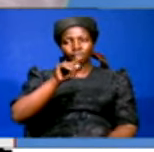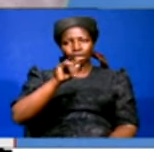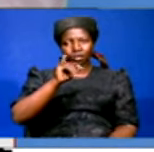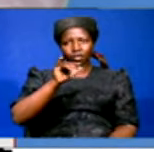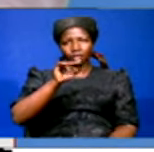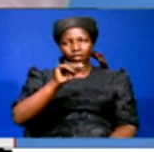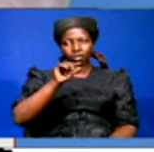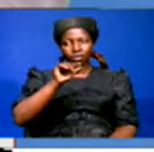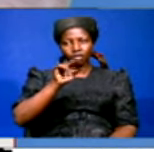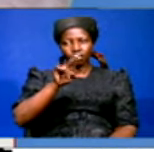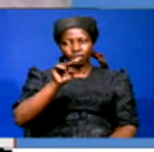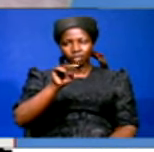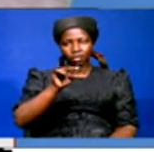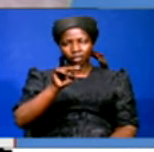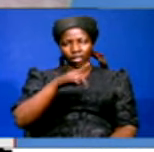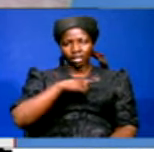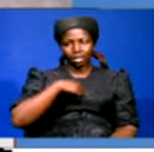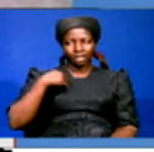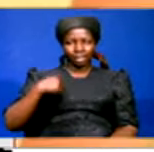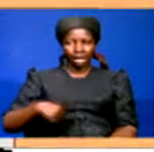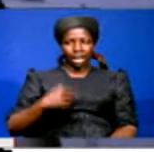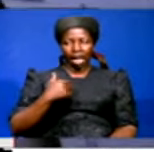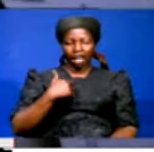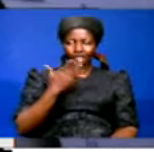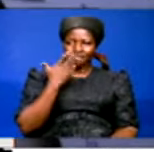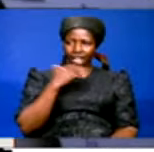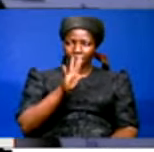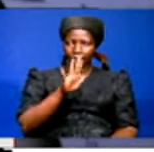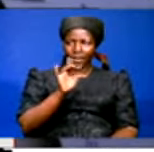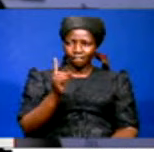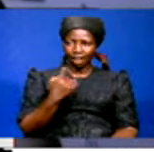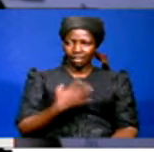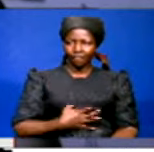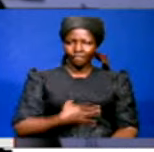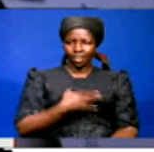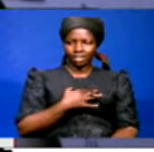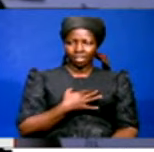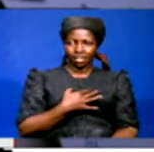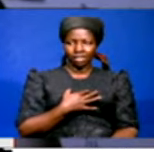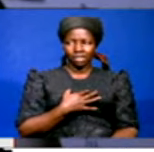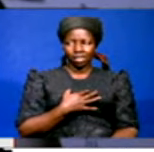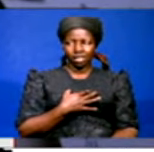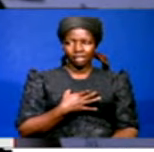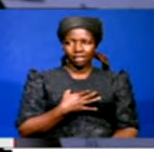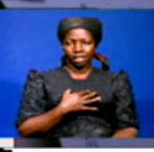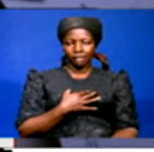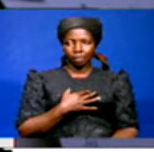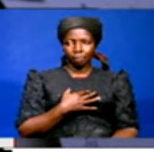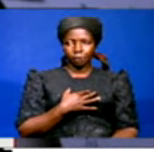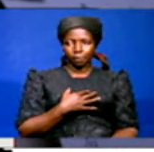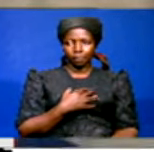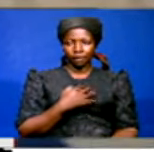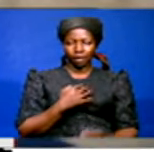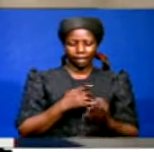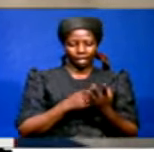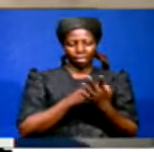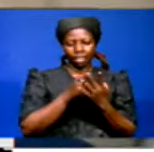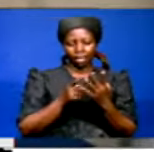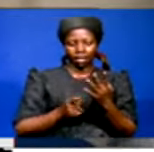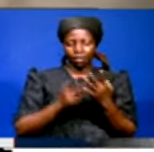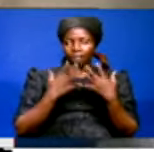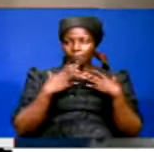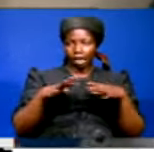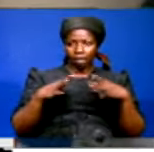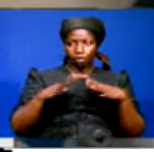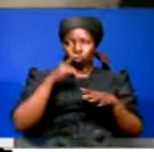walikamilisha matembezi yao ya kwanza. Fei Junlong na Zhang Lu pamoja na Zhen Qingming ambao